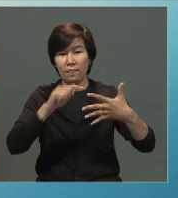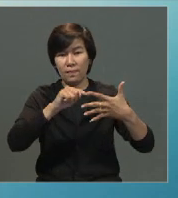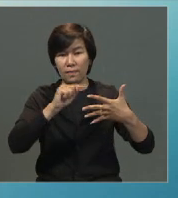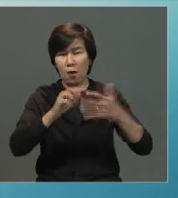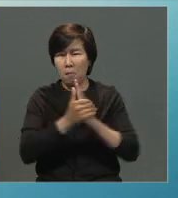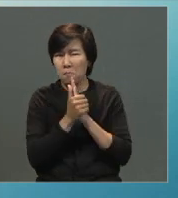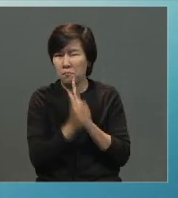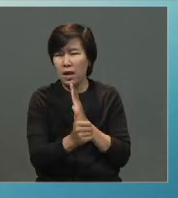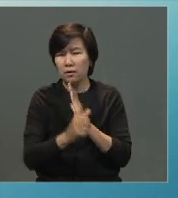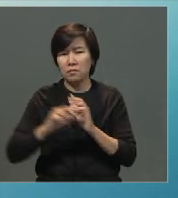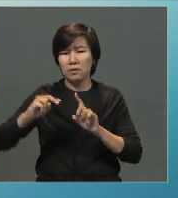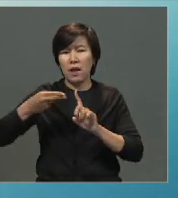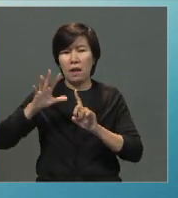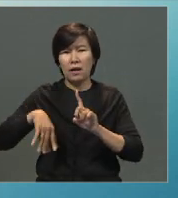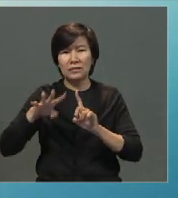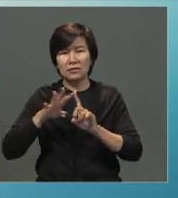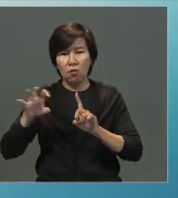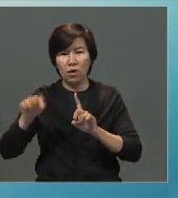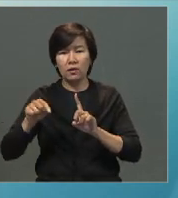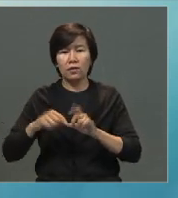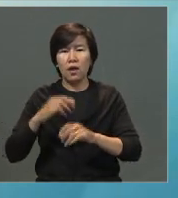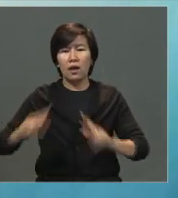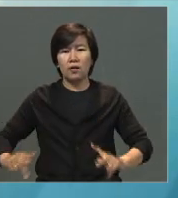คนแรงงานฝีมือผู้เ****วชาญอีก 15,000คนกระทรวงแรงงานแจ้ง